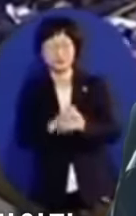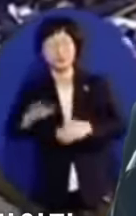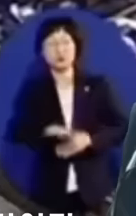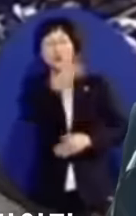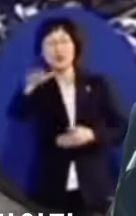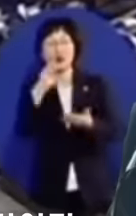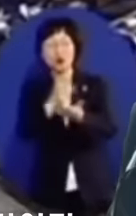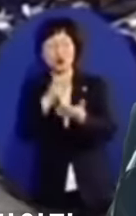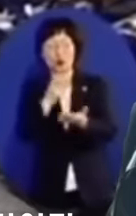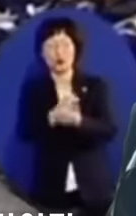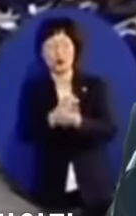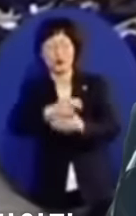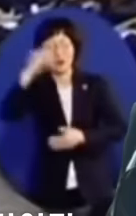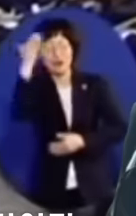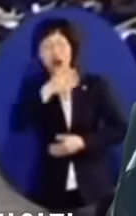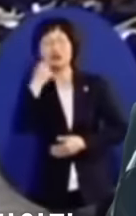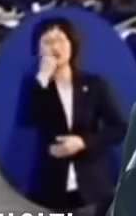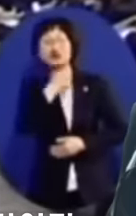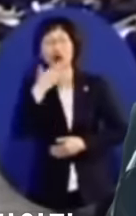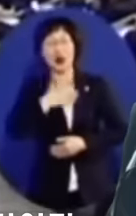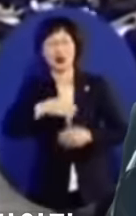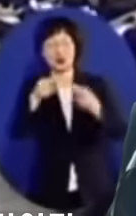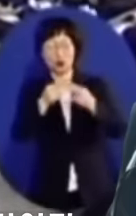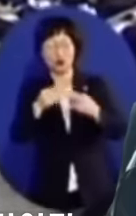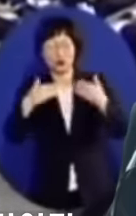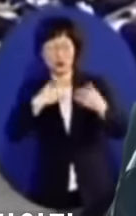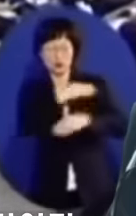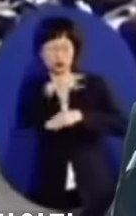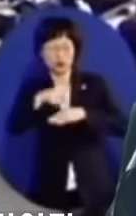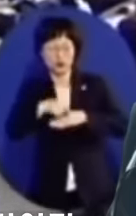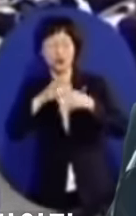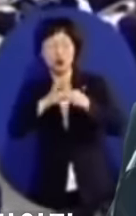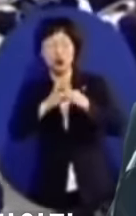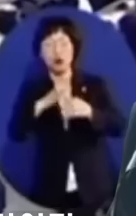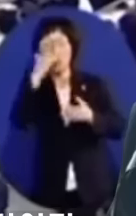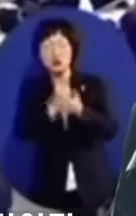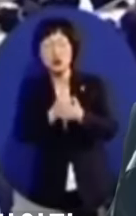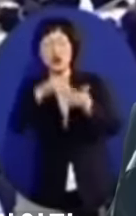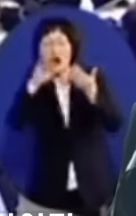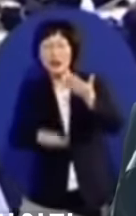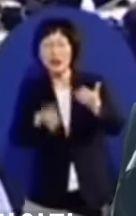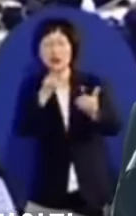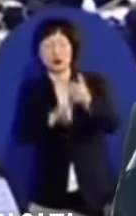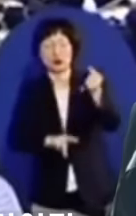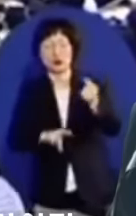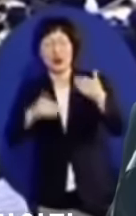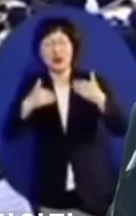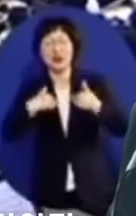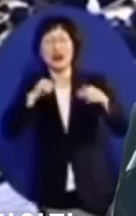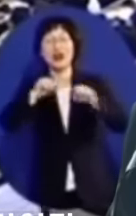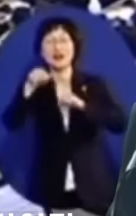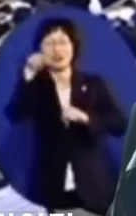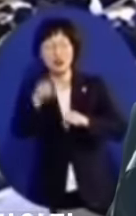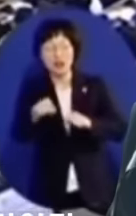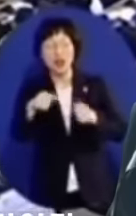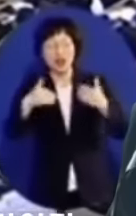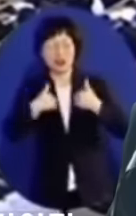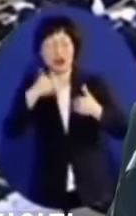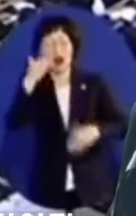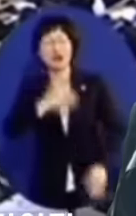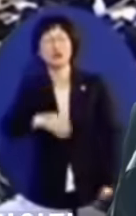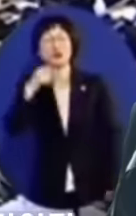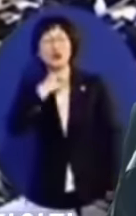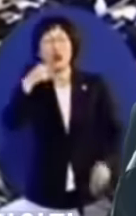우리가 율법은 신령한 줄 알거니와 나는 육신에 속하여 죄 아래 팔렸도다. 내가 행하는 것을 내가